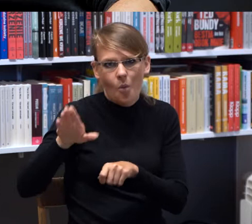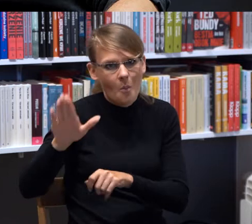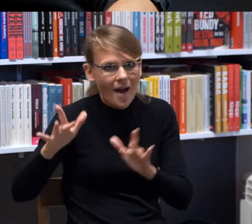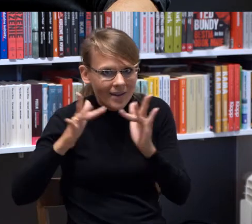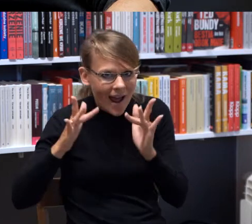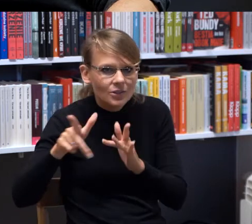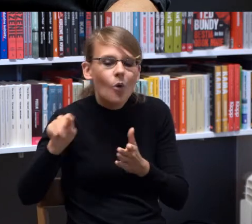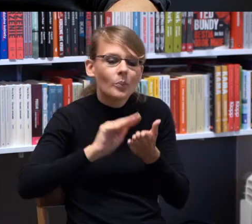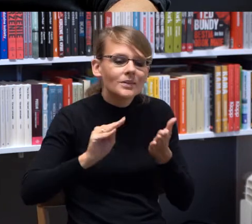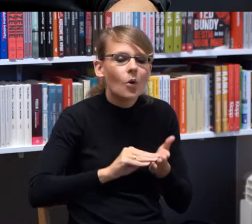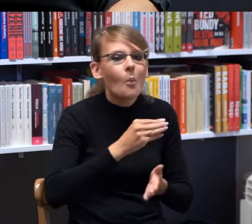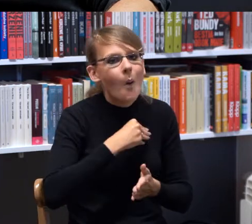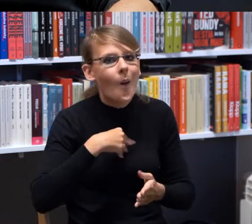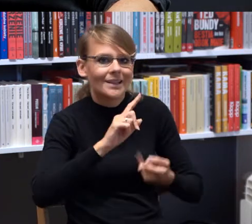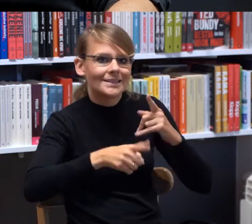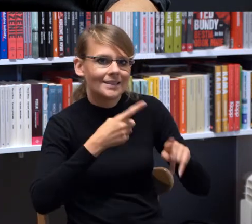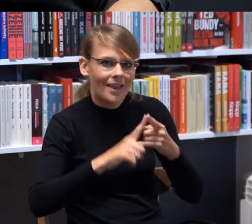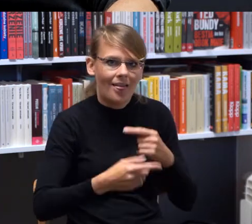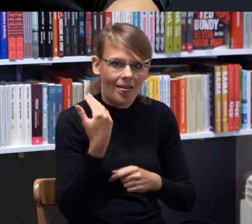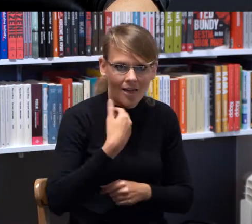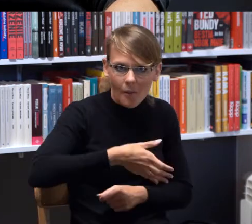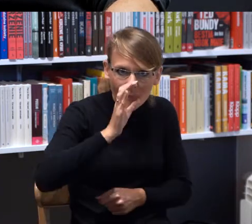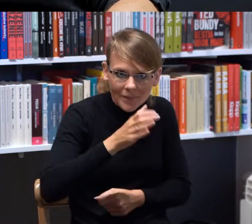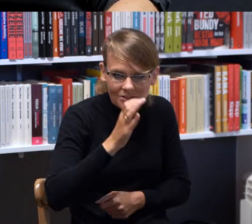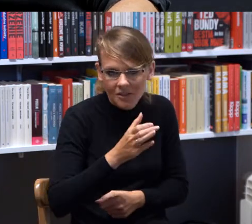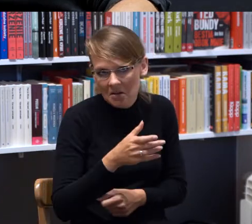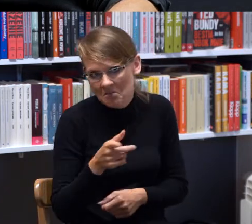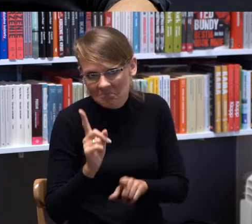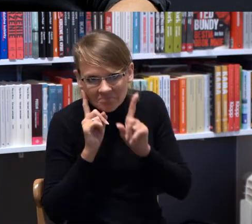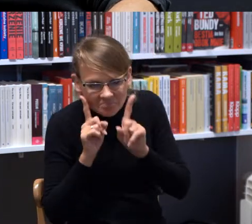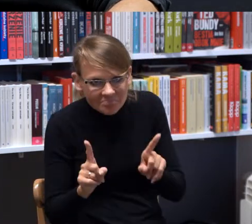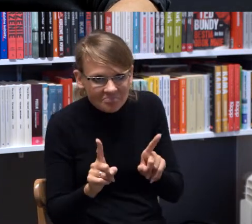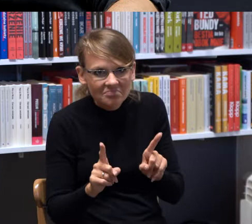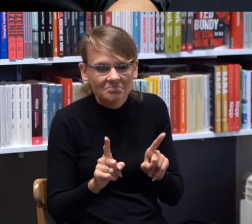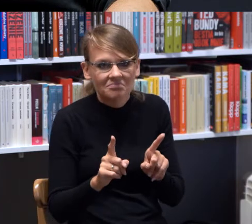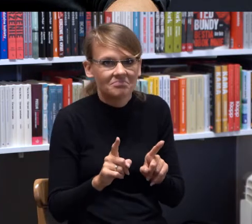rację, pisząc o polskim stylu picia, czy nie, i czy to znajduje jakieś przełożenie